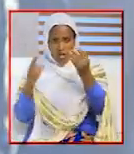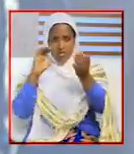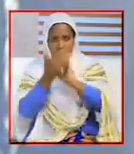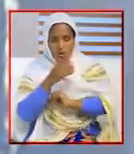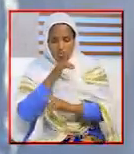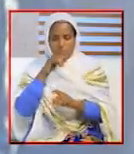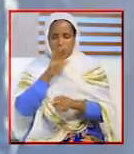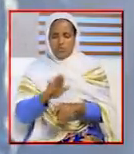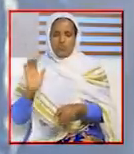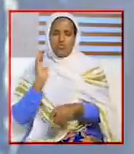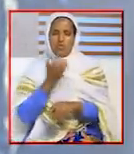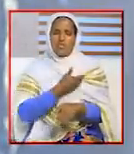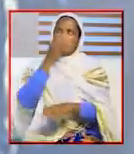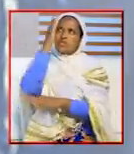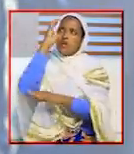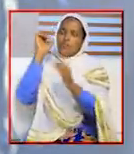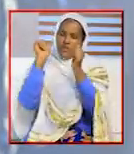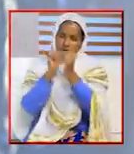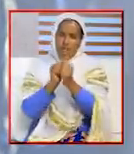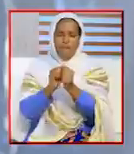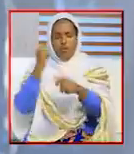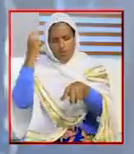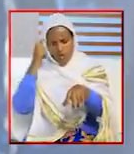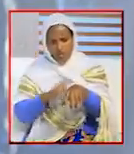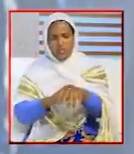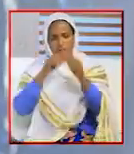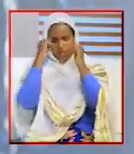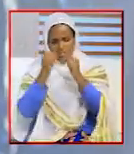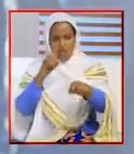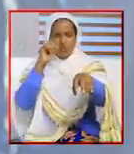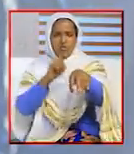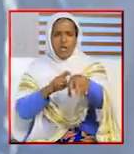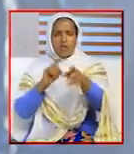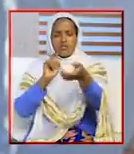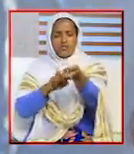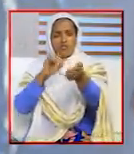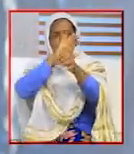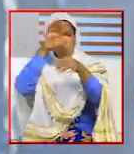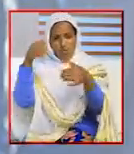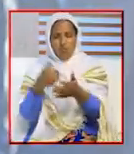ሳይሆን ስለ ልጆቻችን እግዚአብሔር ጋር በሁሉ ጊዜ በቻልነው ሰዓትና ጊዜ ሁሉ